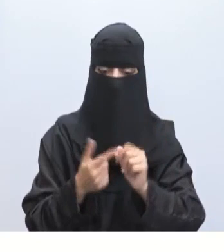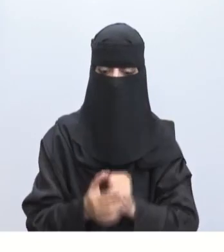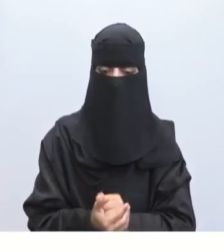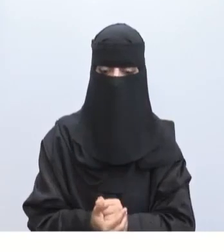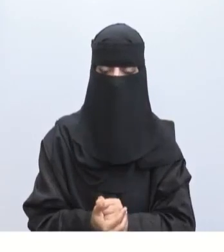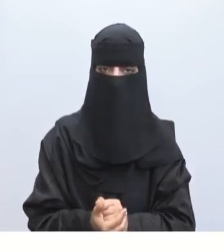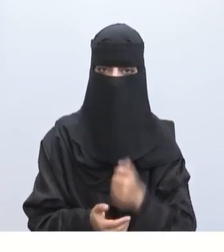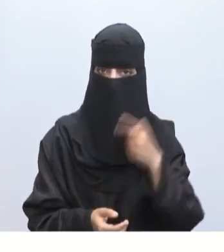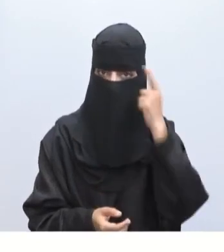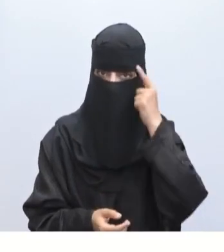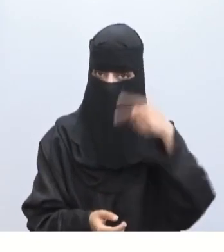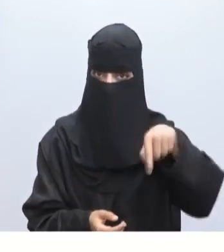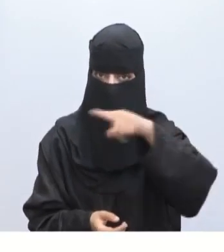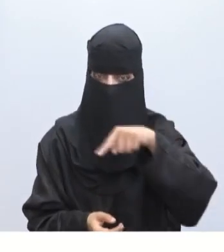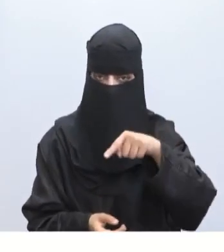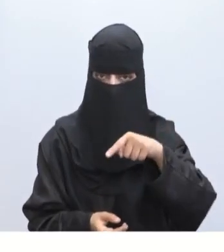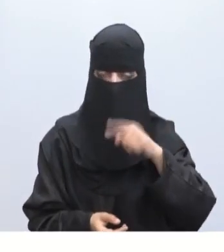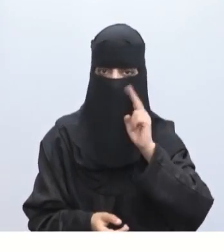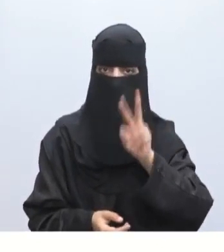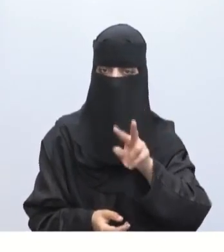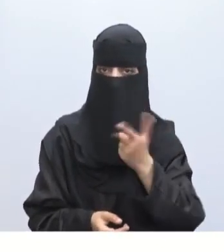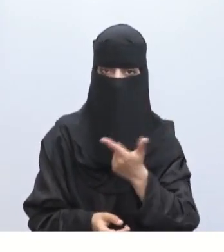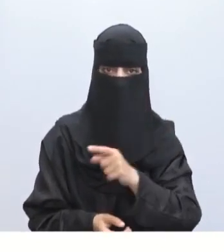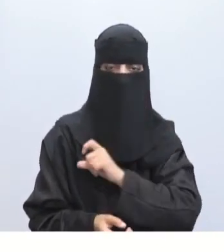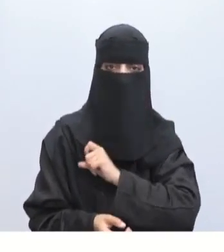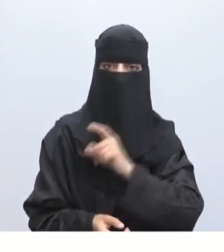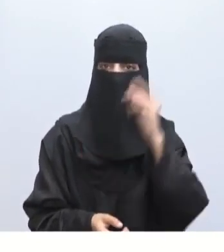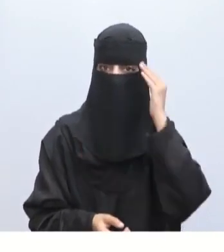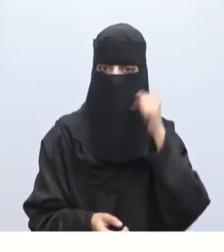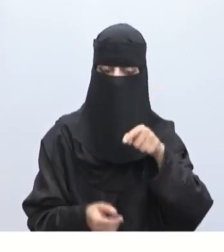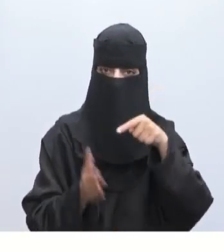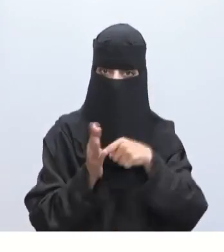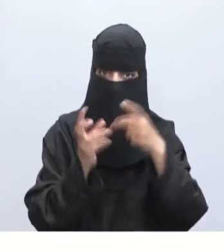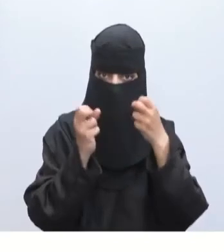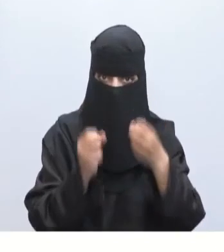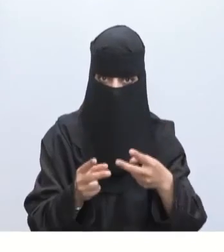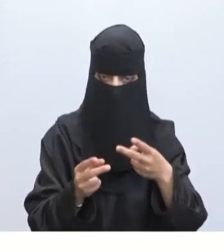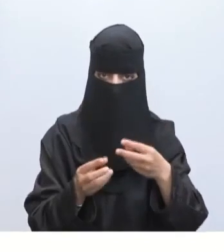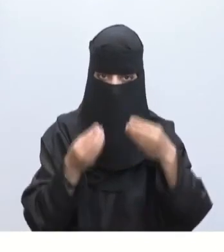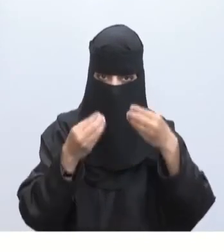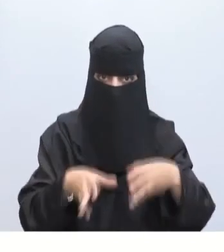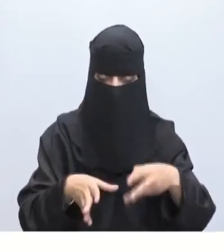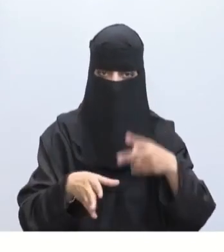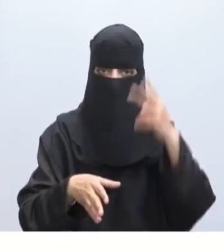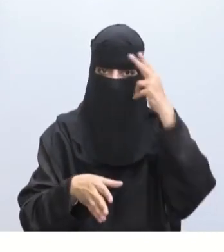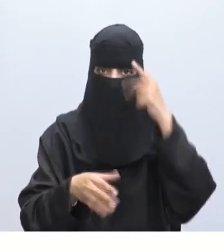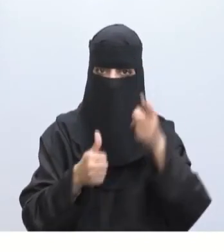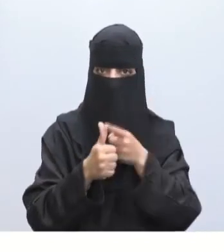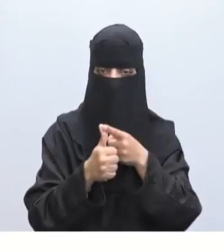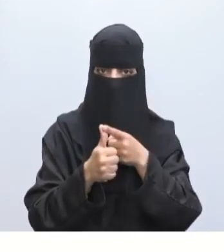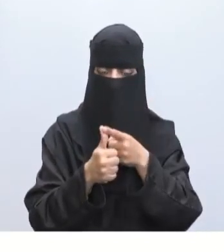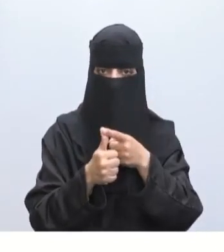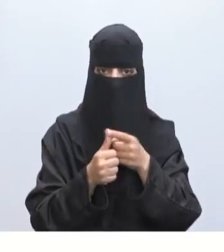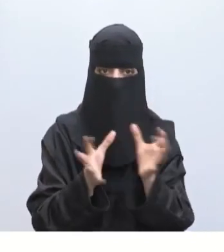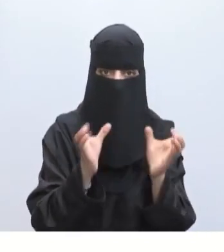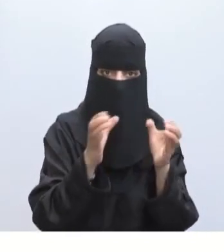ثانيه كما تعلمون ابنائي وبناتي الطلاب عندما سقطت وحوصرت الدرعيه في